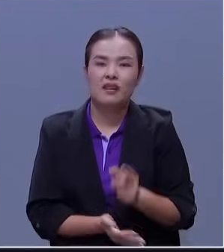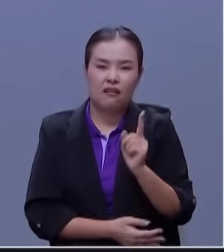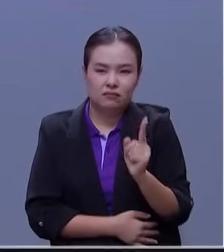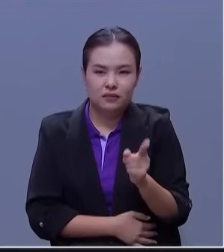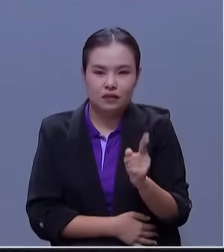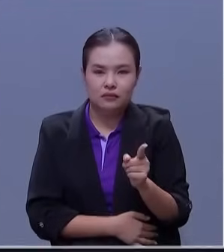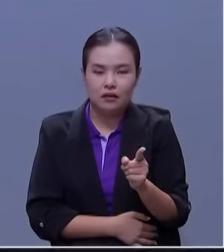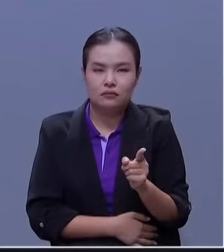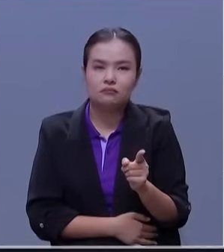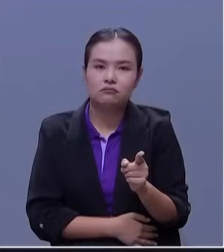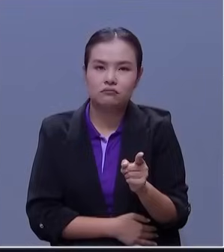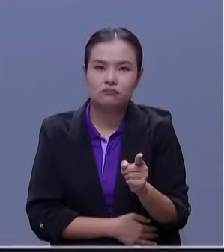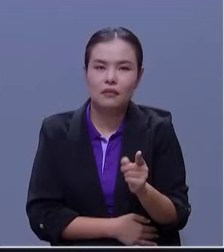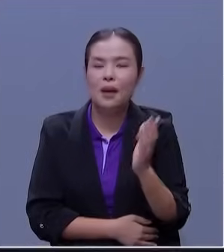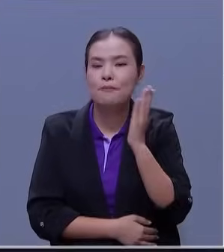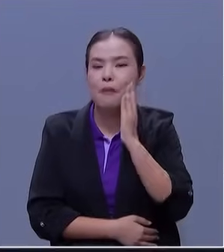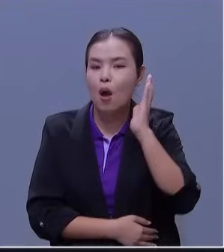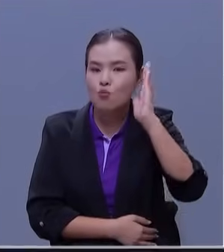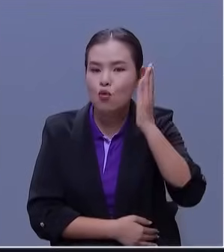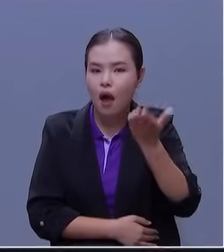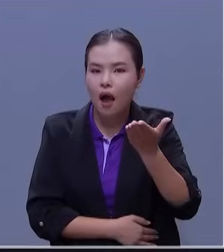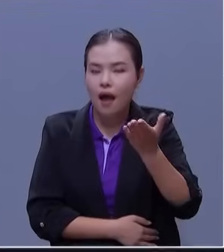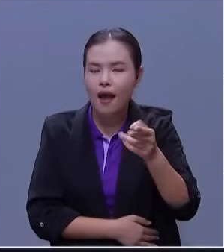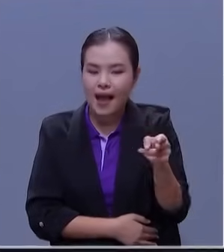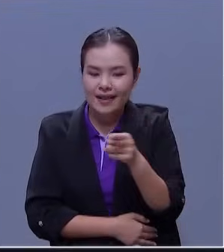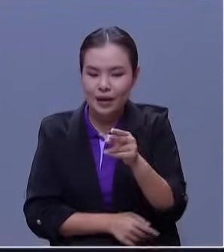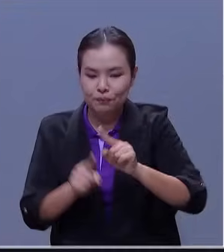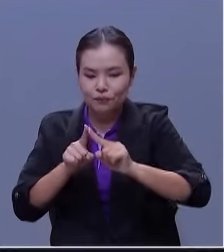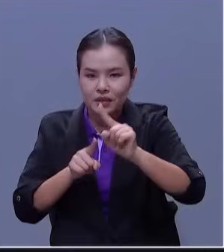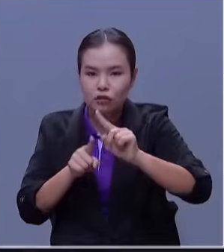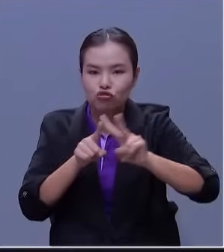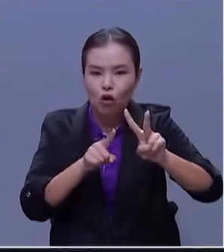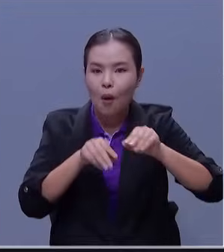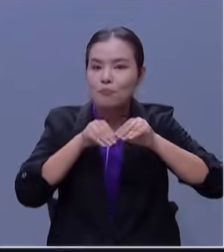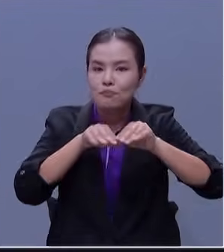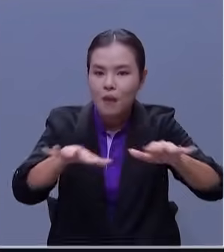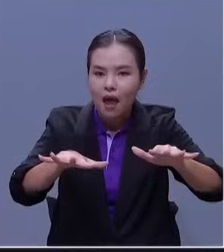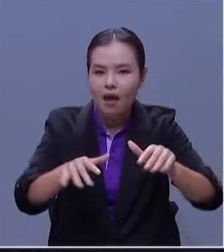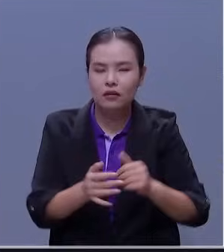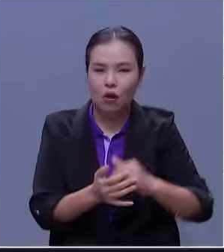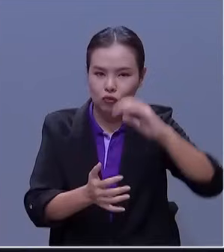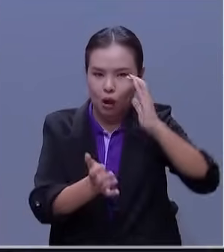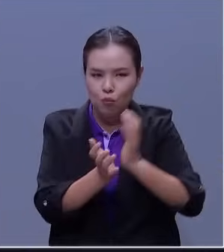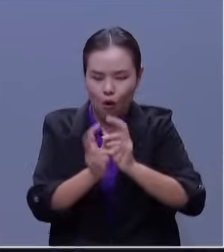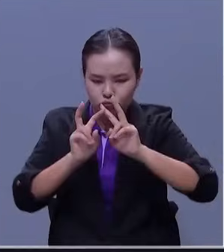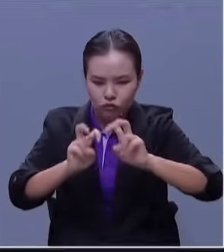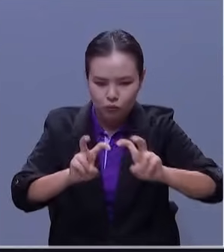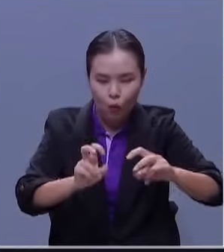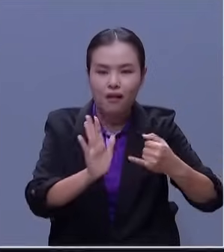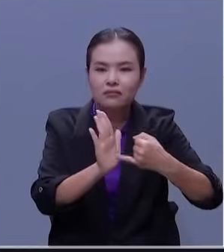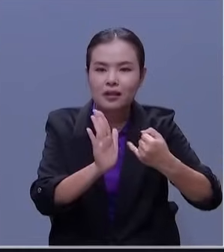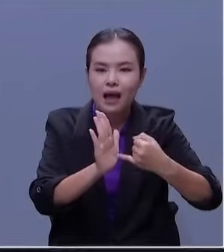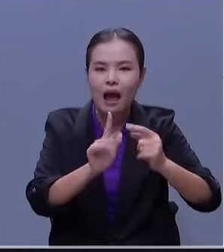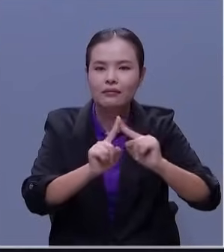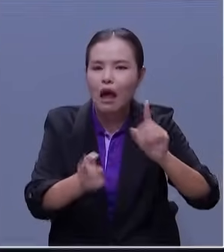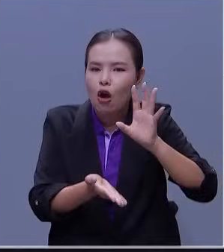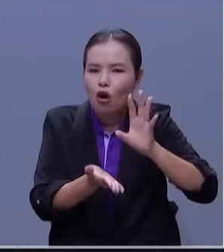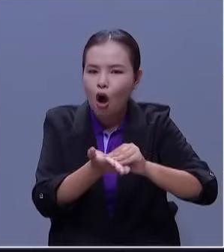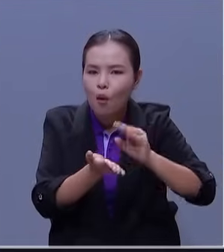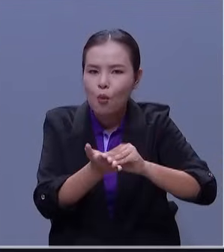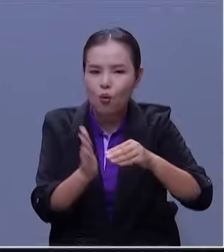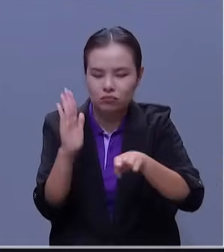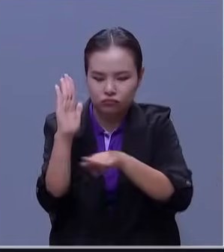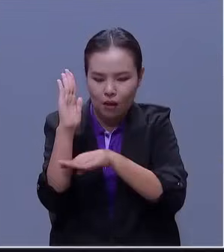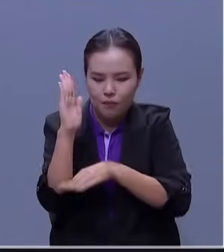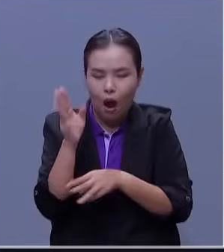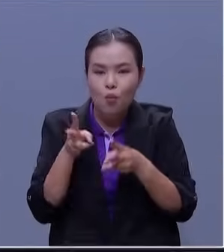แล้วเรื่องของการที่เสียแป้งมีการเผยแพร่คลิปแบบนี้น่าจะทำให้งานสืบสวนมันง่ายขึ้นแต่ขอไม่ลงรายละเอียดในขั้นตอนการส